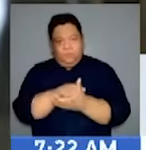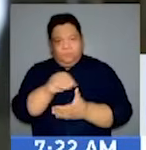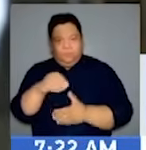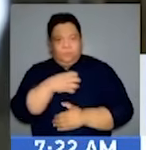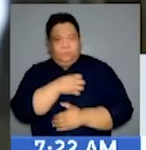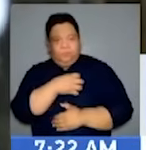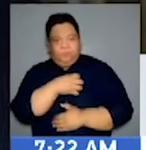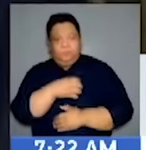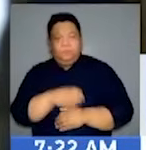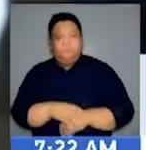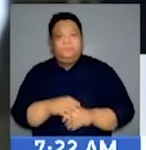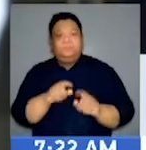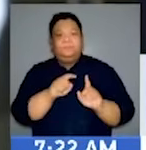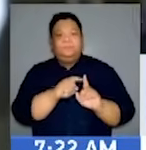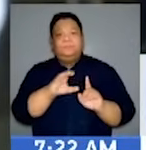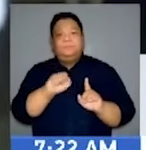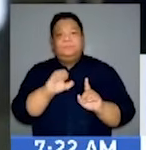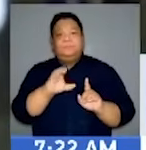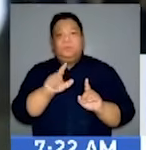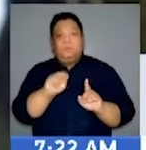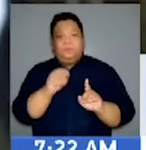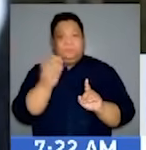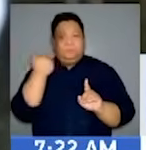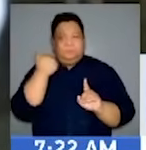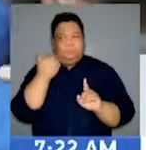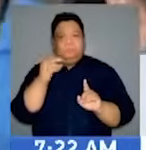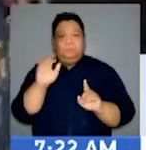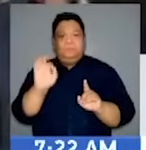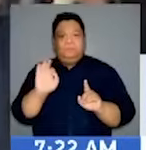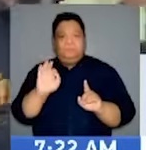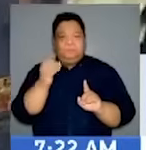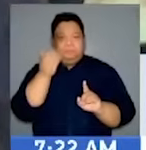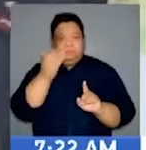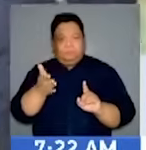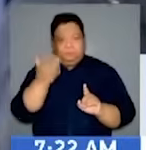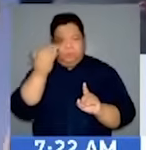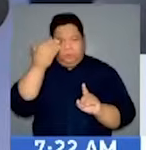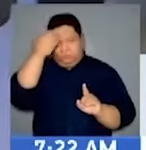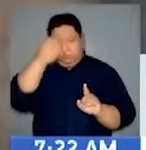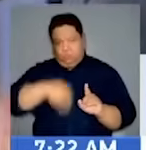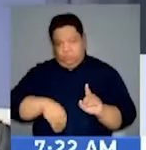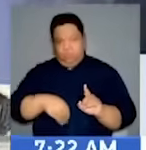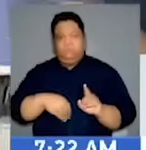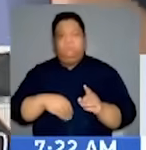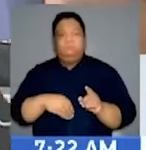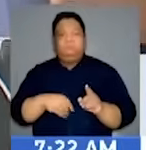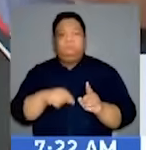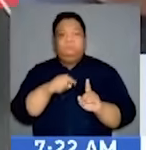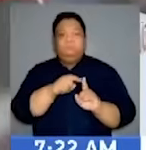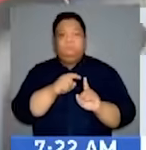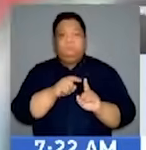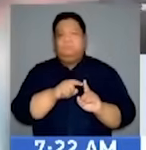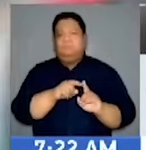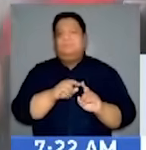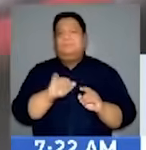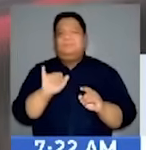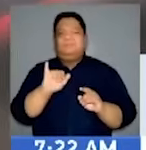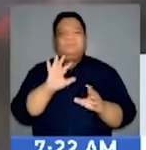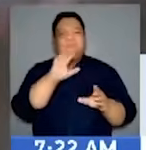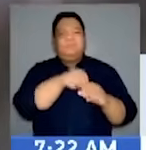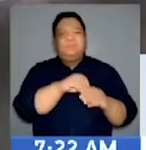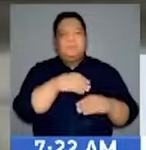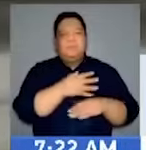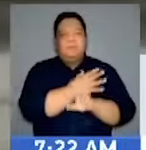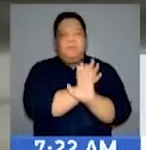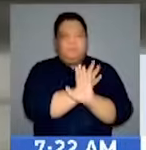itong Biyernes matapos ma-comatose dahil sa stroke. Isa siya sa mga tinaguri ang Davao Boys o mga pulis sa Davao na naging susi sa